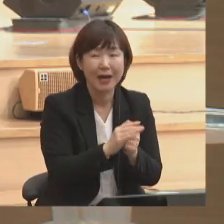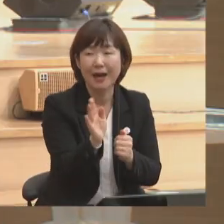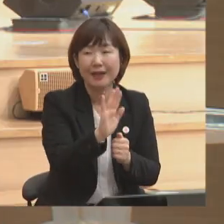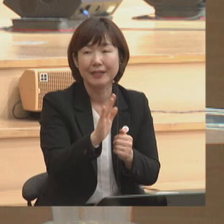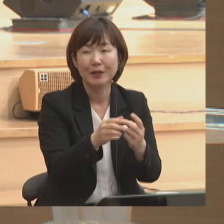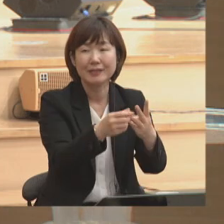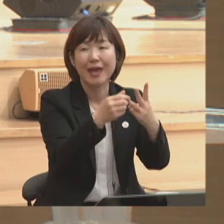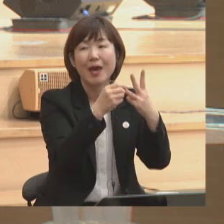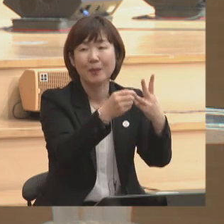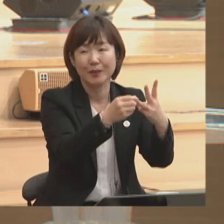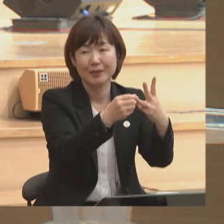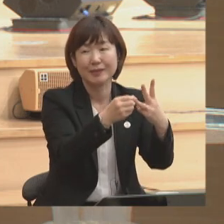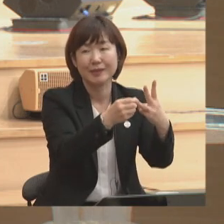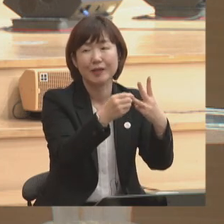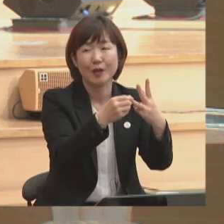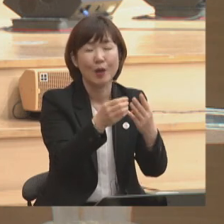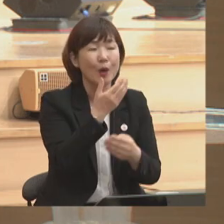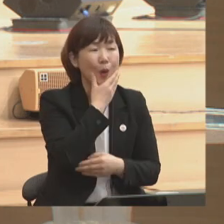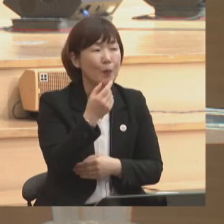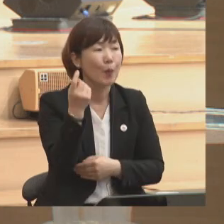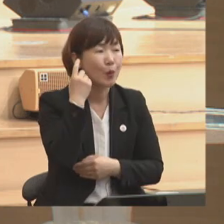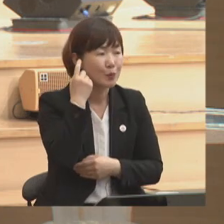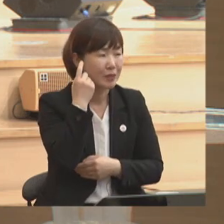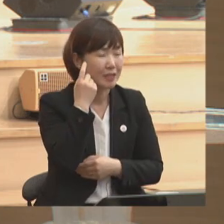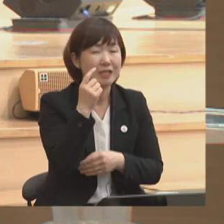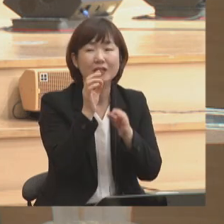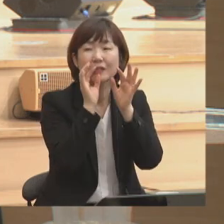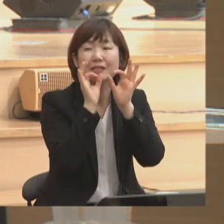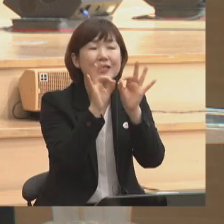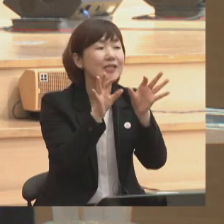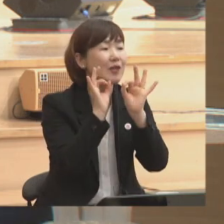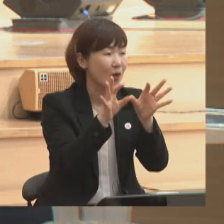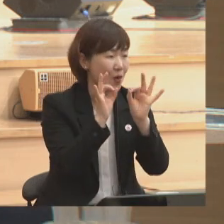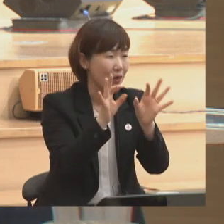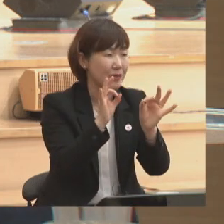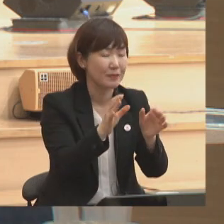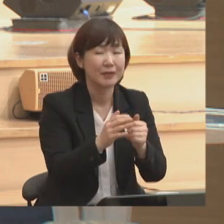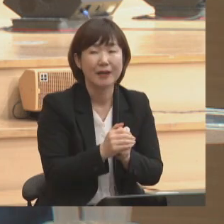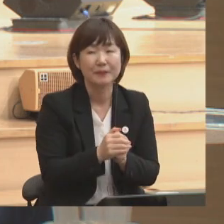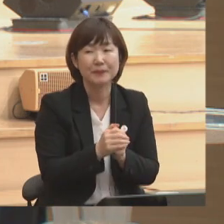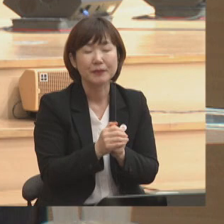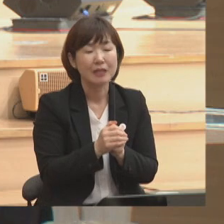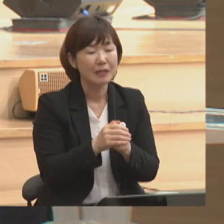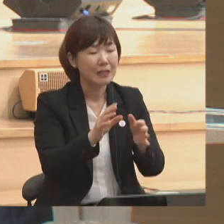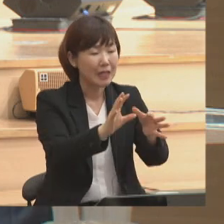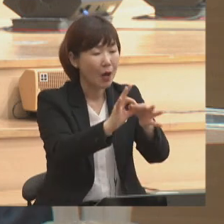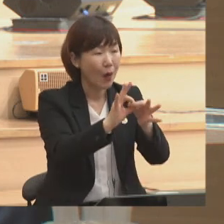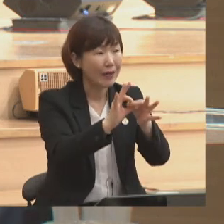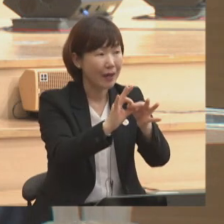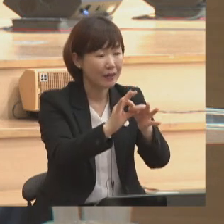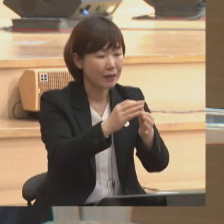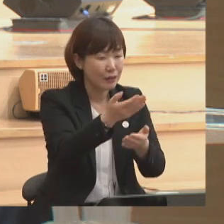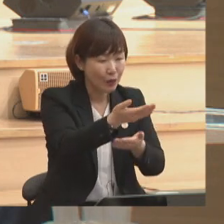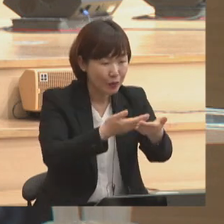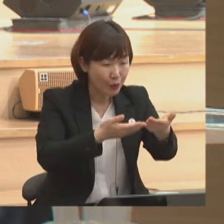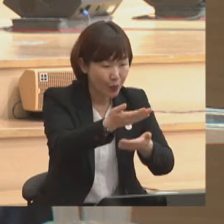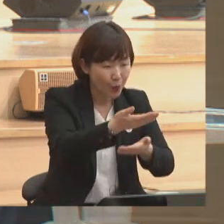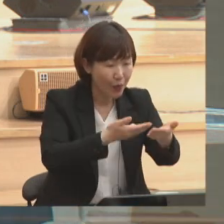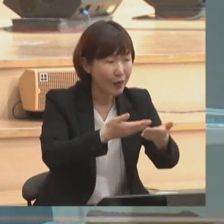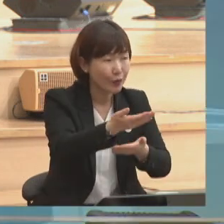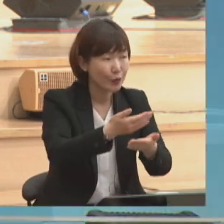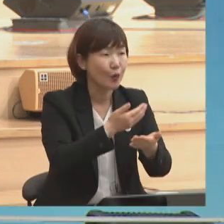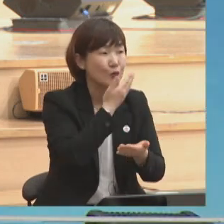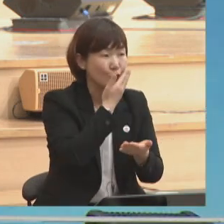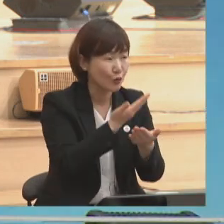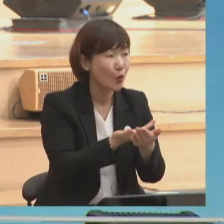증거했다. 복음을 증거했다. 마지막입니다. 복음을 증거했다. 복음을 증거했다. 여러분, 관계를 잘 맺는 거 중요해요. 그러나 관계만